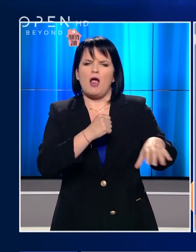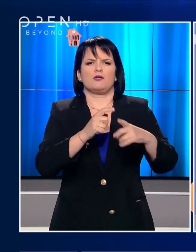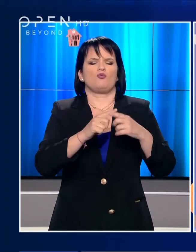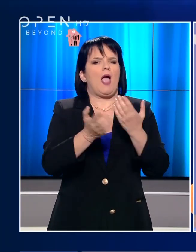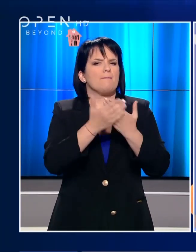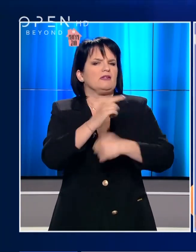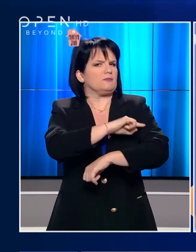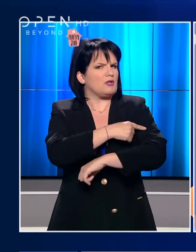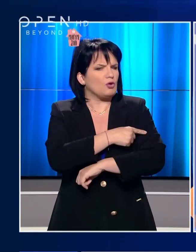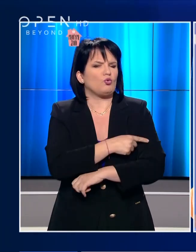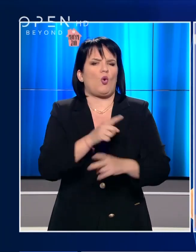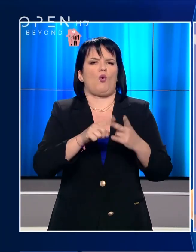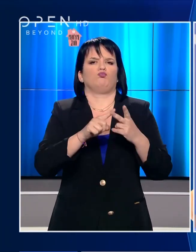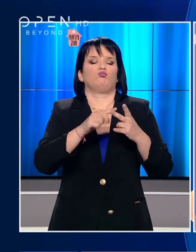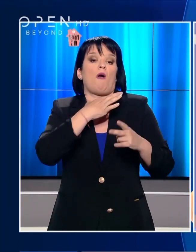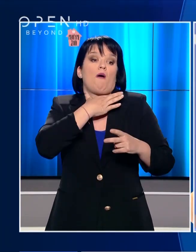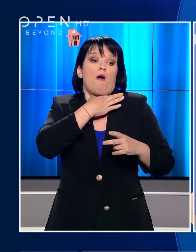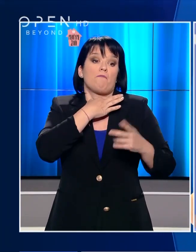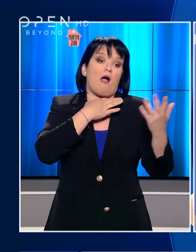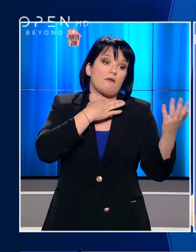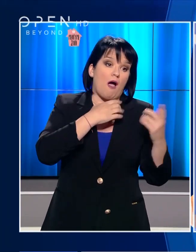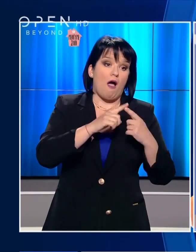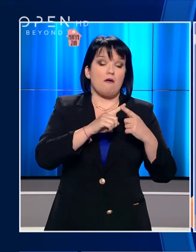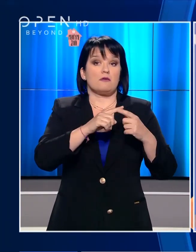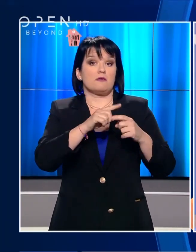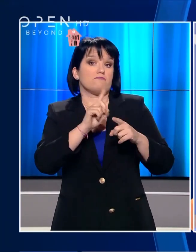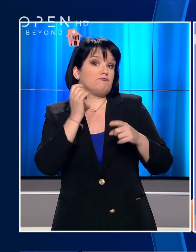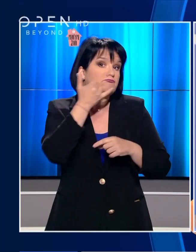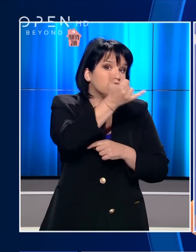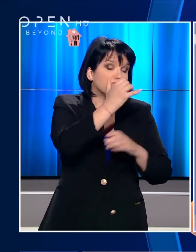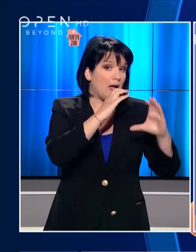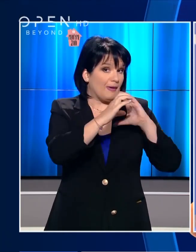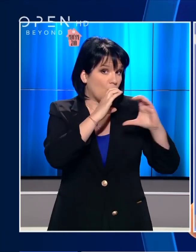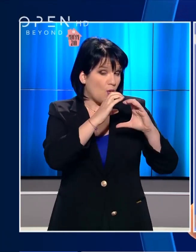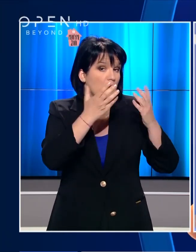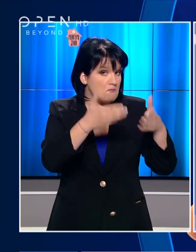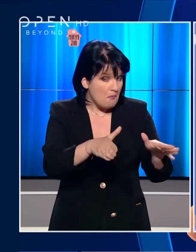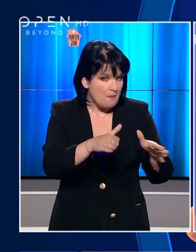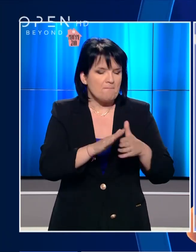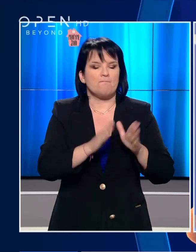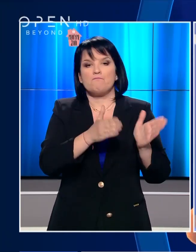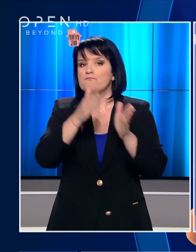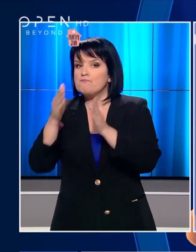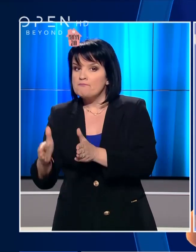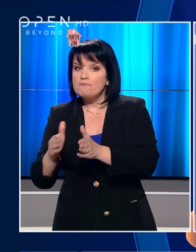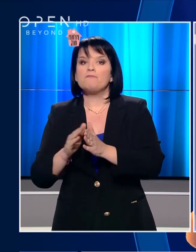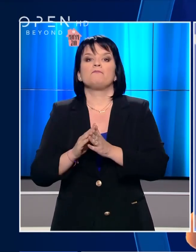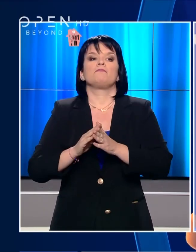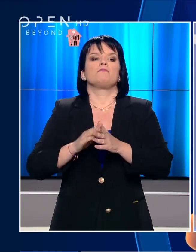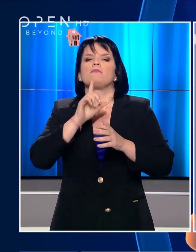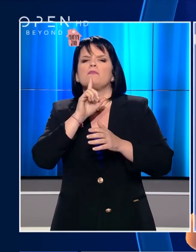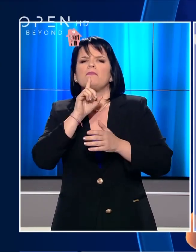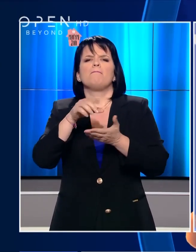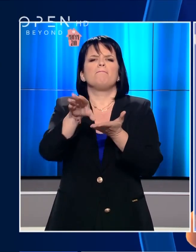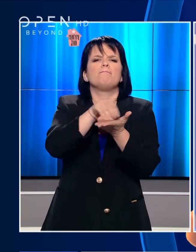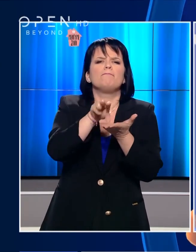επίσκεψη στο γιατρό εφόσον αυτό συνιστάται μετά από σχετική επικοινωνία. Μετάβαση σε λειτουργία